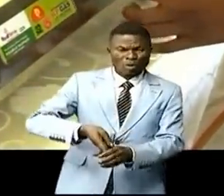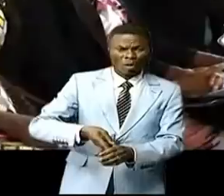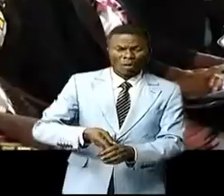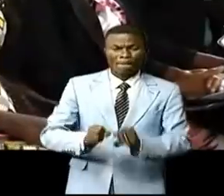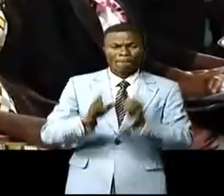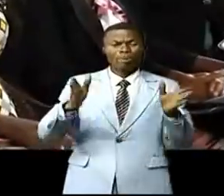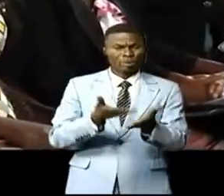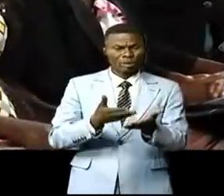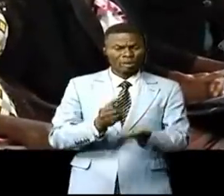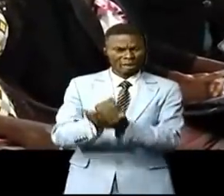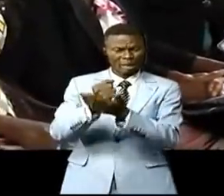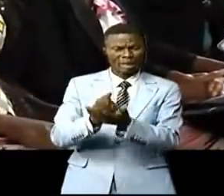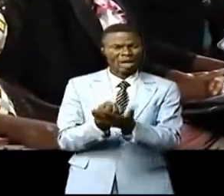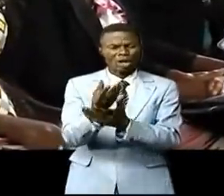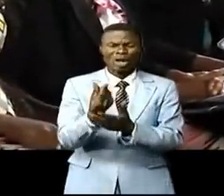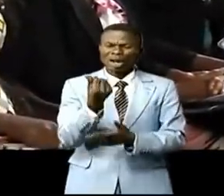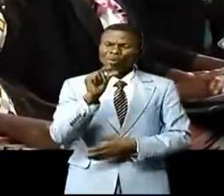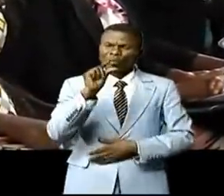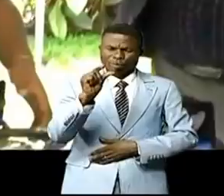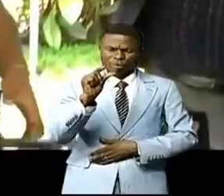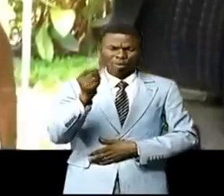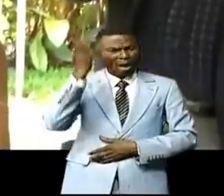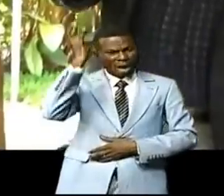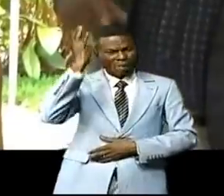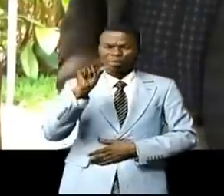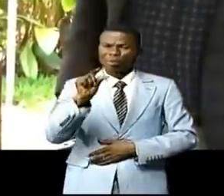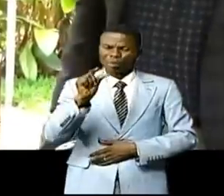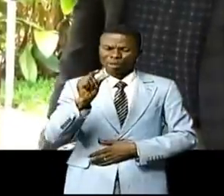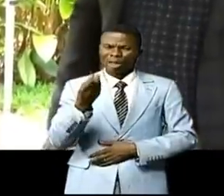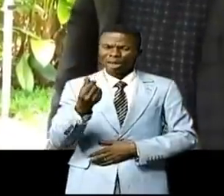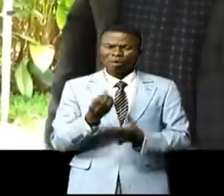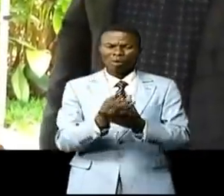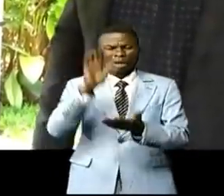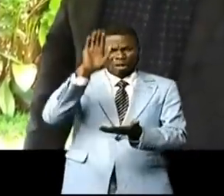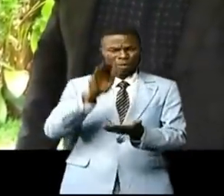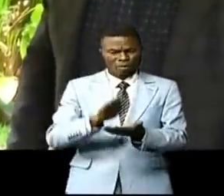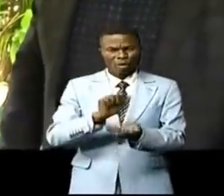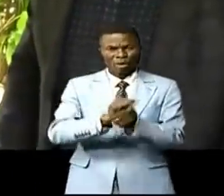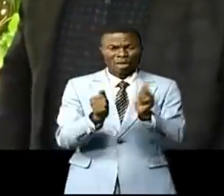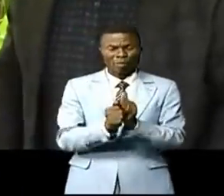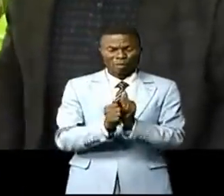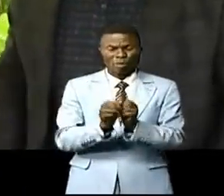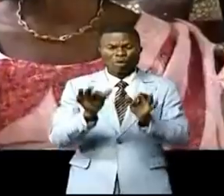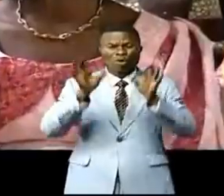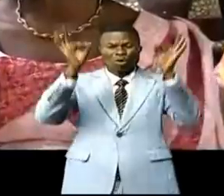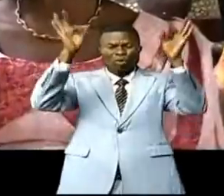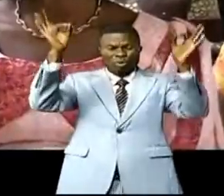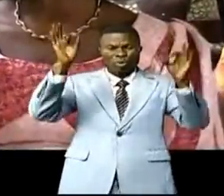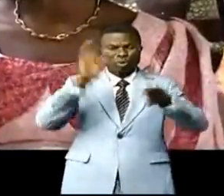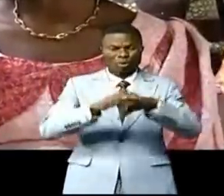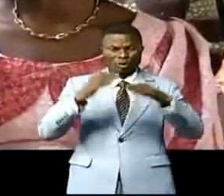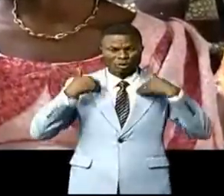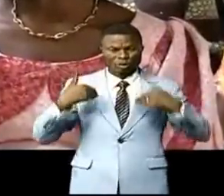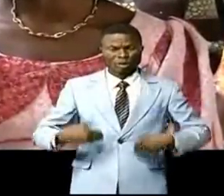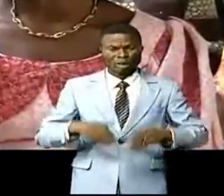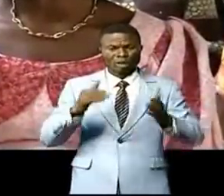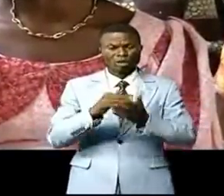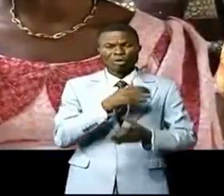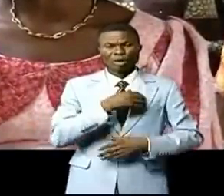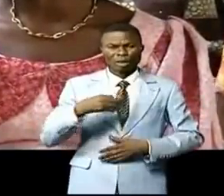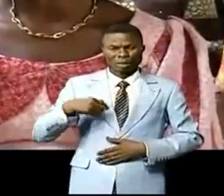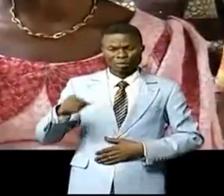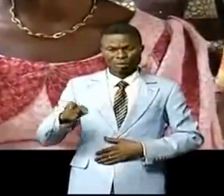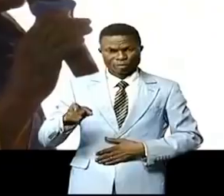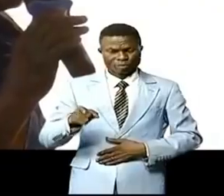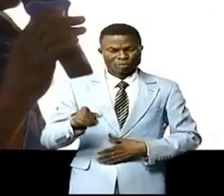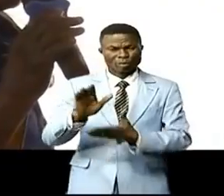permet de dépenser moins en braise et évidemment réduire les effets que cela peut avoir sur la femme. Elle, qui le